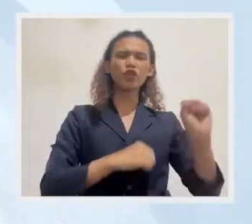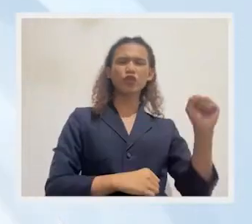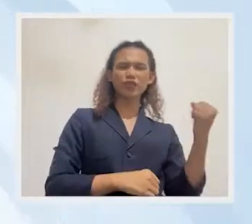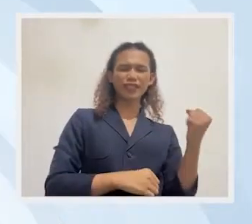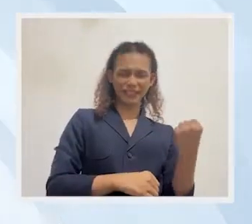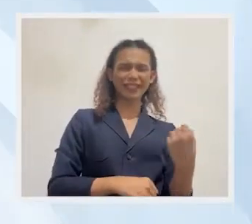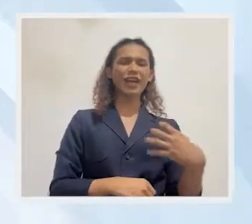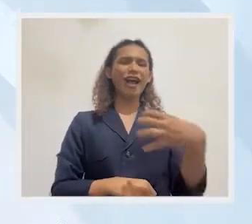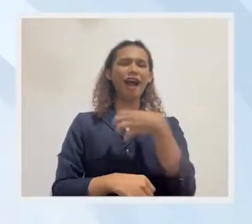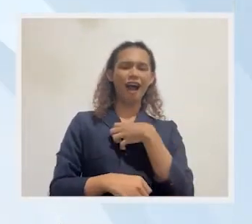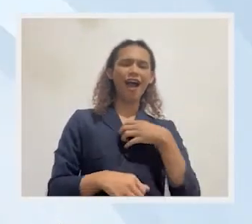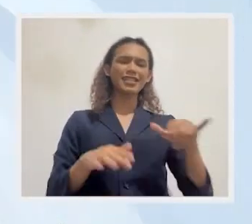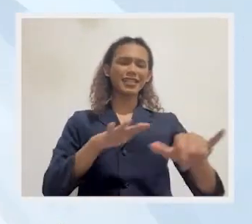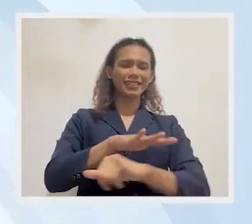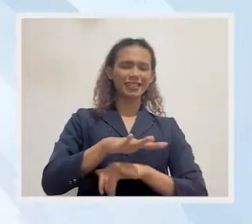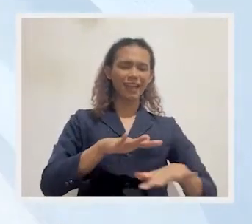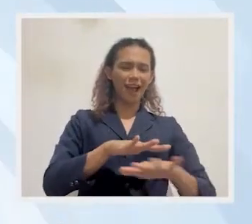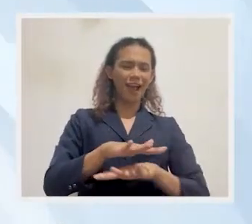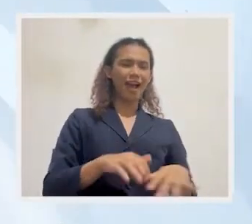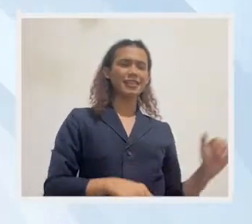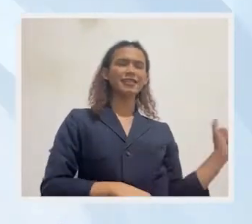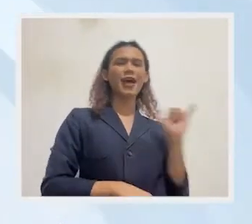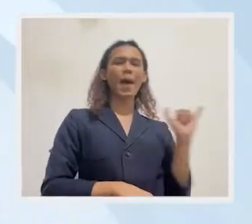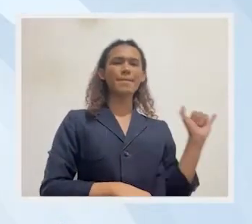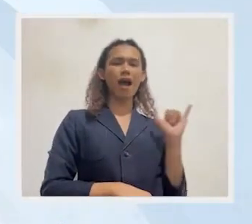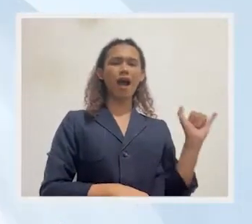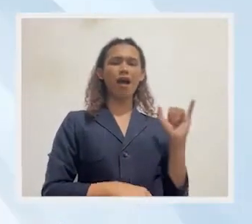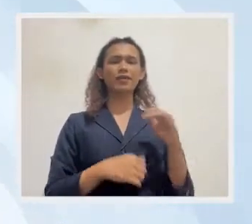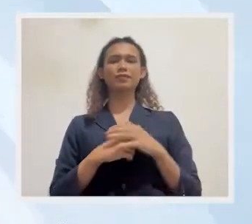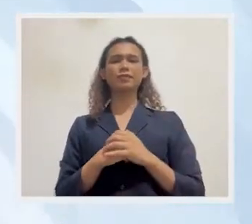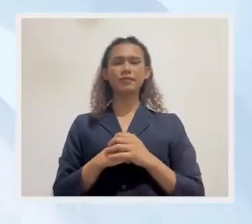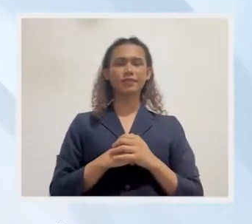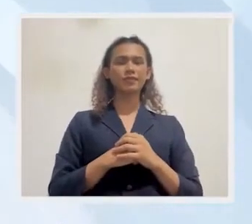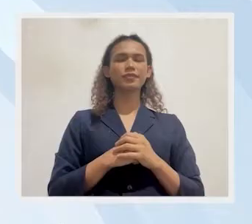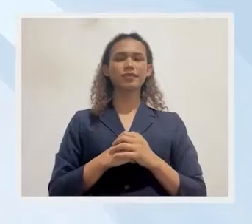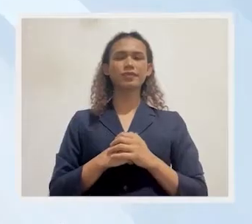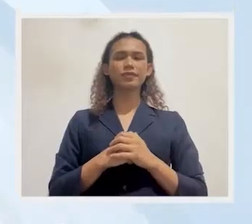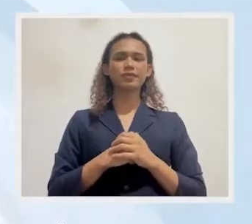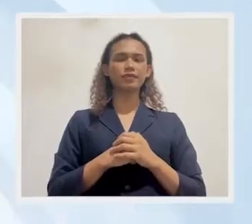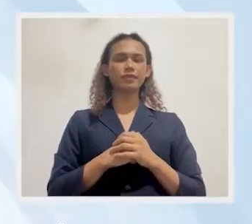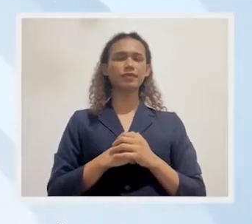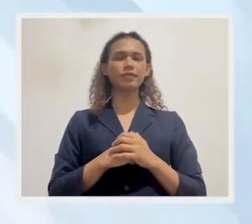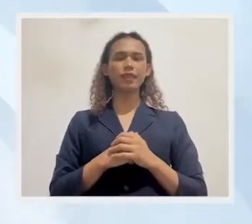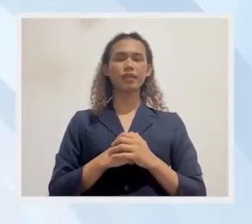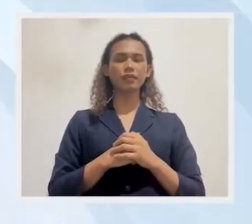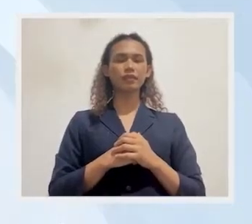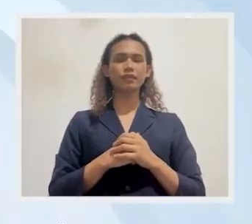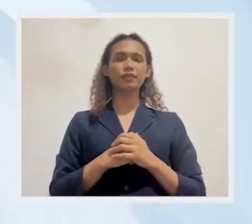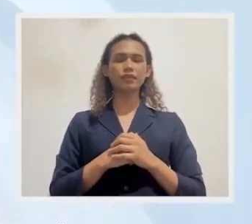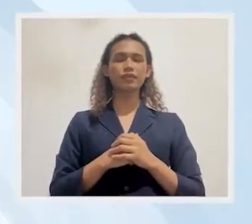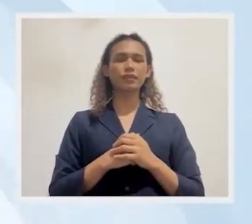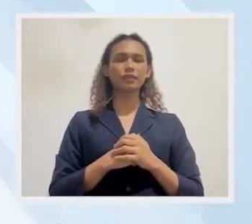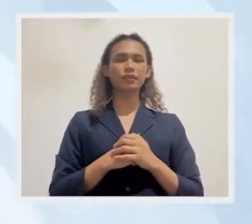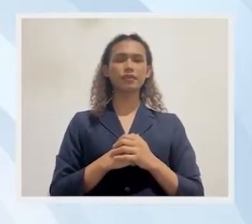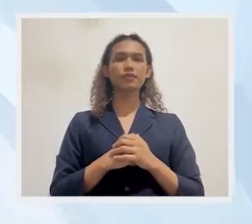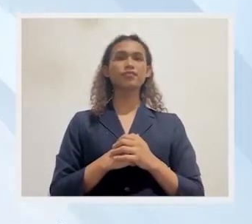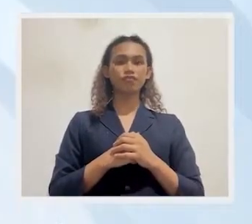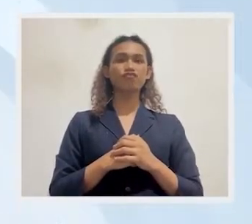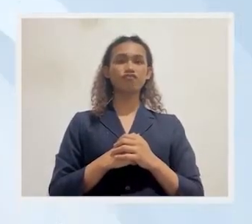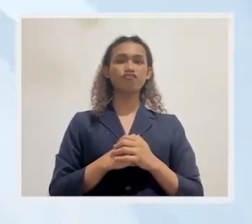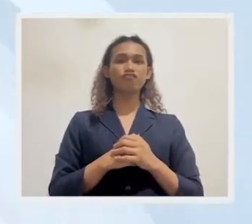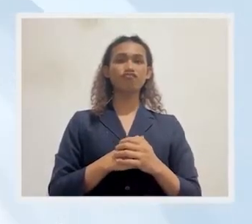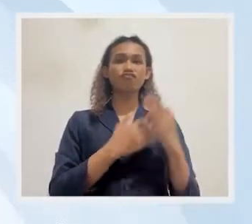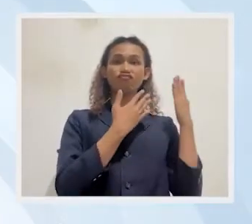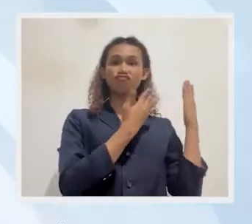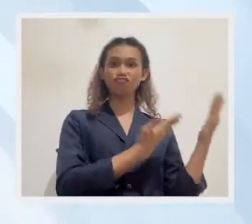kesulitan untuk berpartisipasi secara penuh dan efektif dengan warga negara lainnya berdasarkan kesamaan hak. Berikut